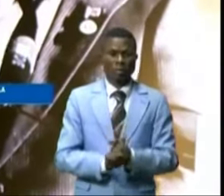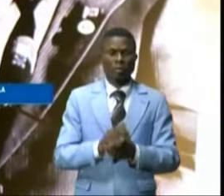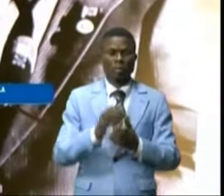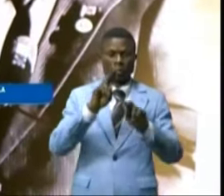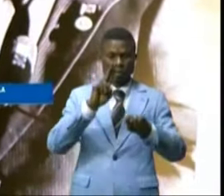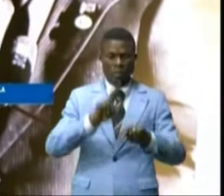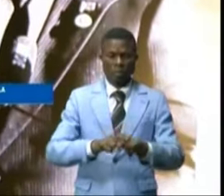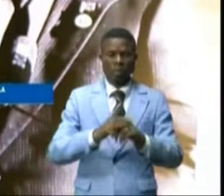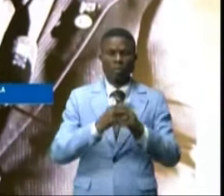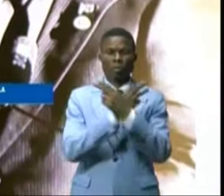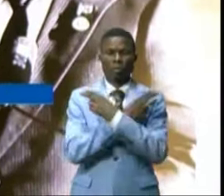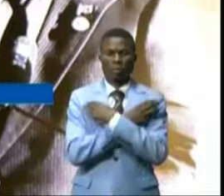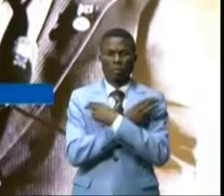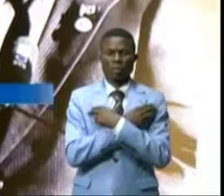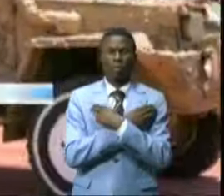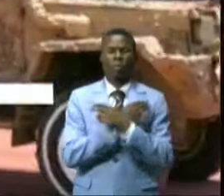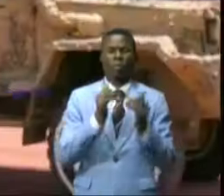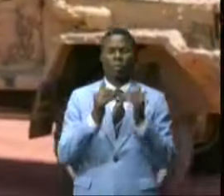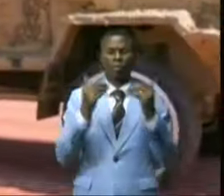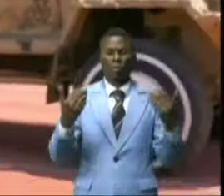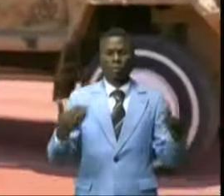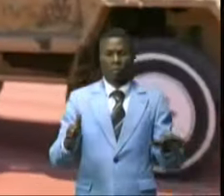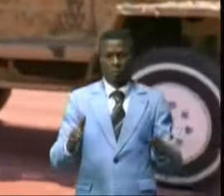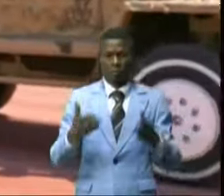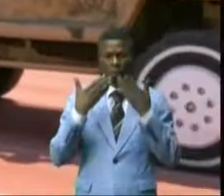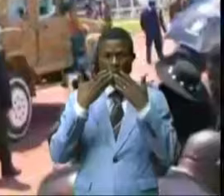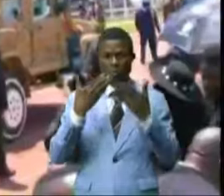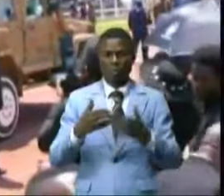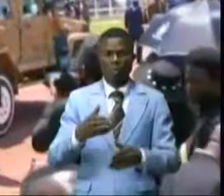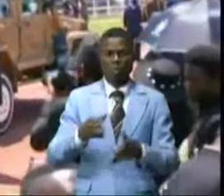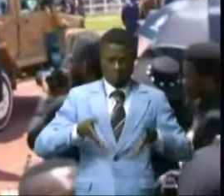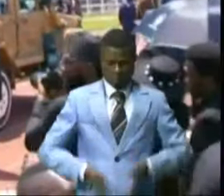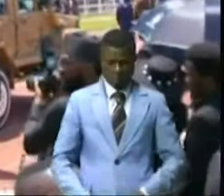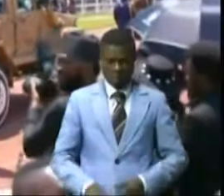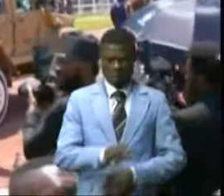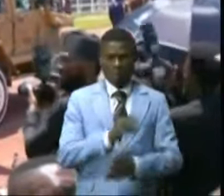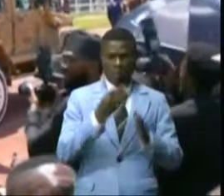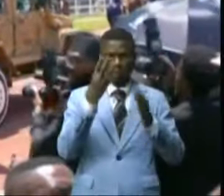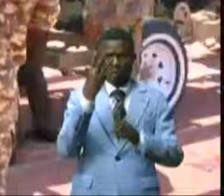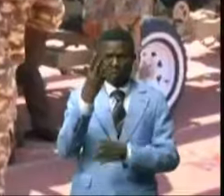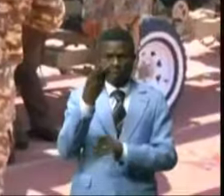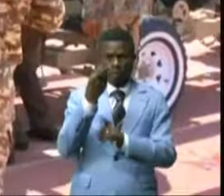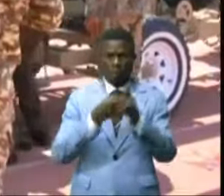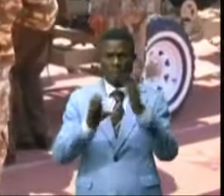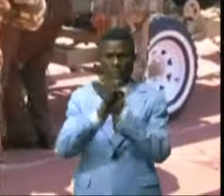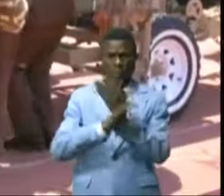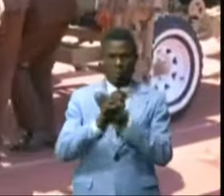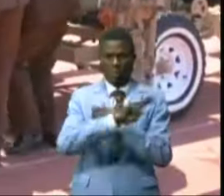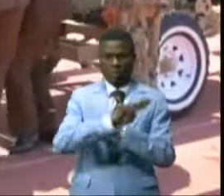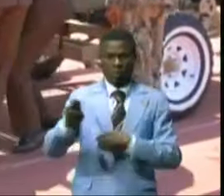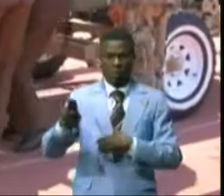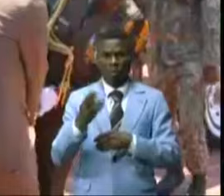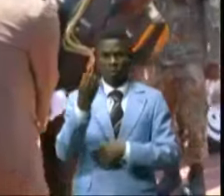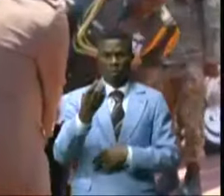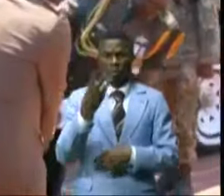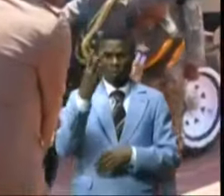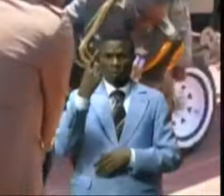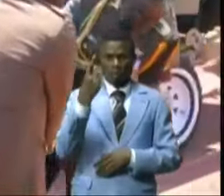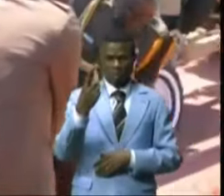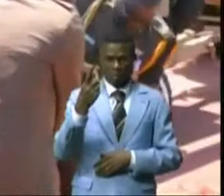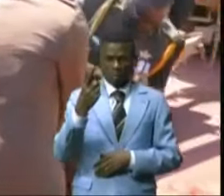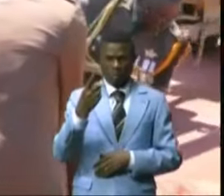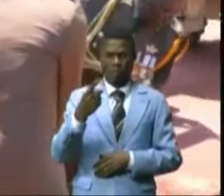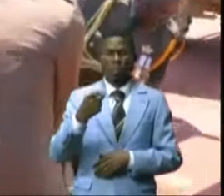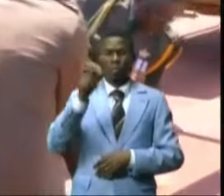en paix. Je vous remercie. Né le 3 août 1941, le défunt fut une figure de proue dans la lutte